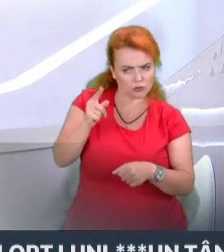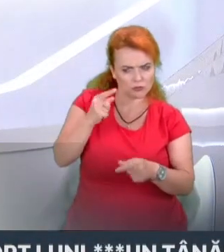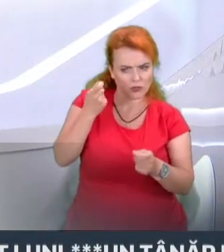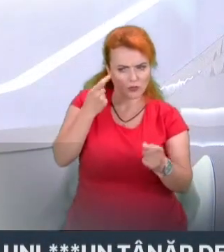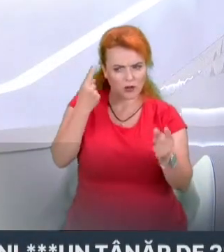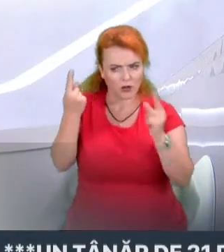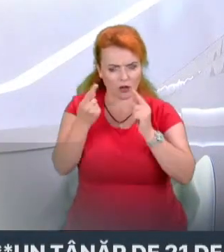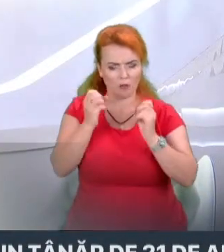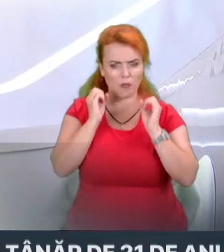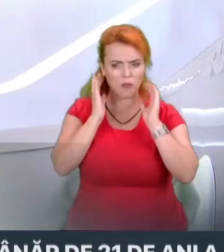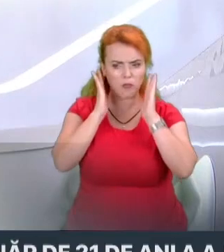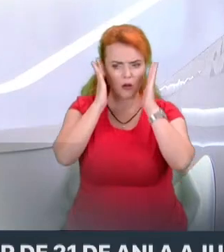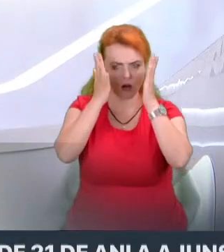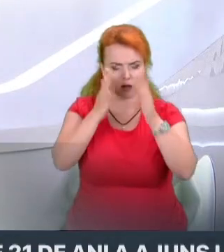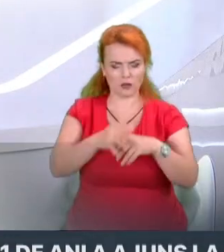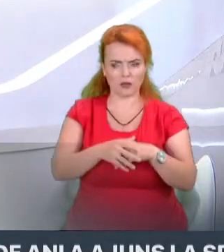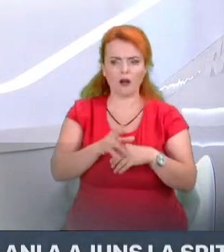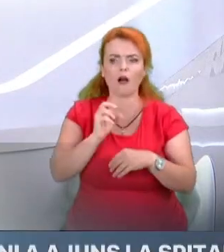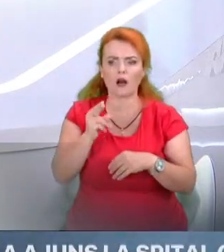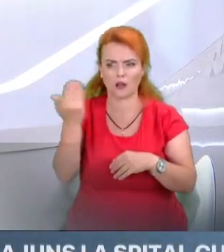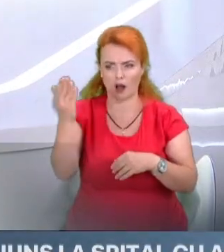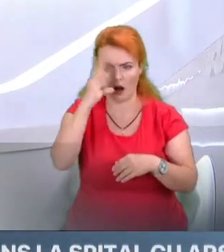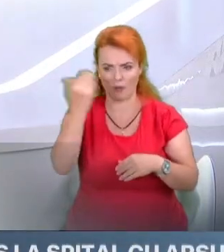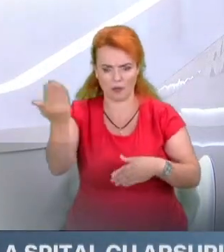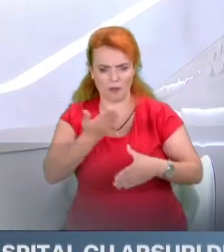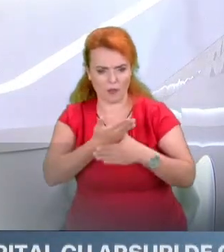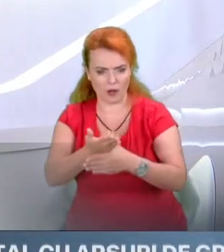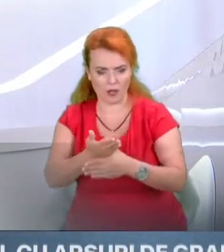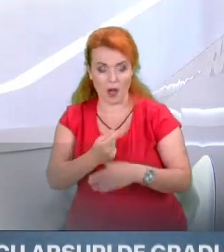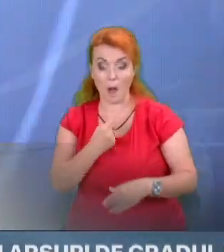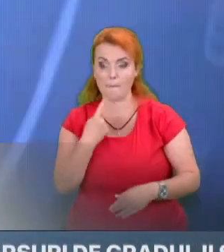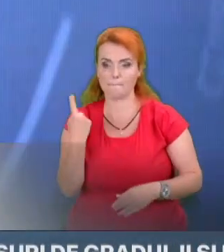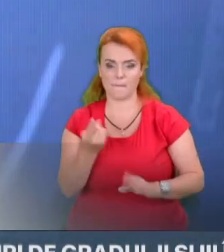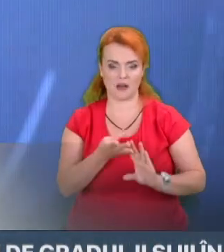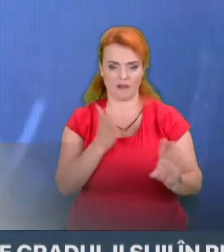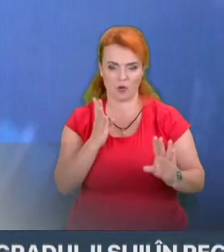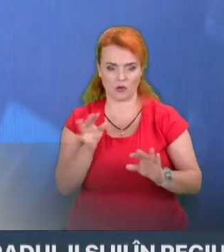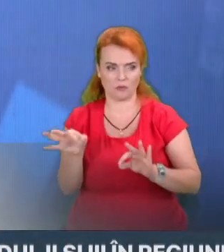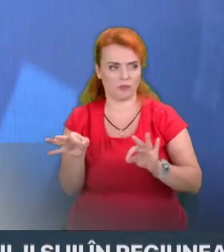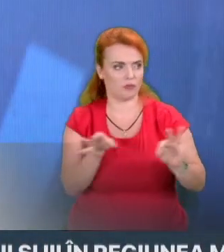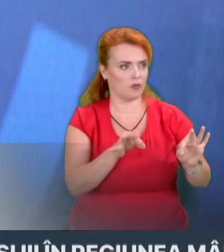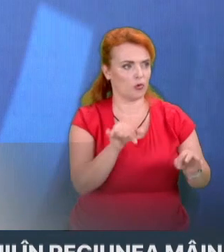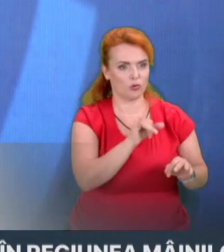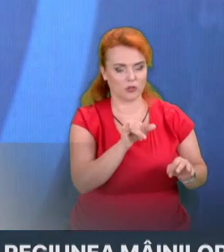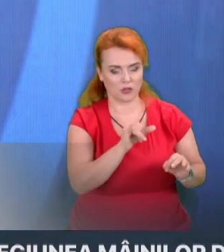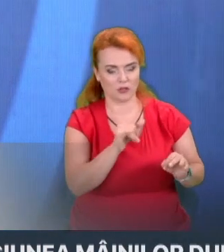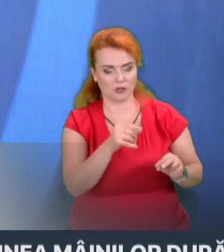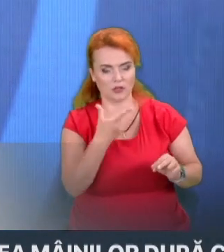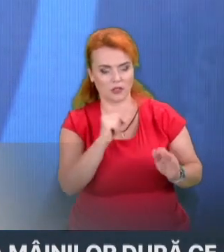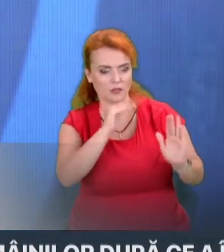putea să o ajutăm? În primul rând, să ajutăm cumva să găsim umbră sau undeva un loc cel mai apropiat unde să